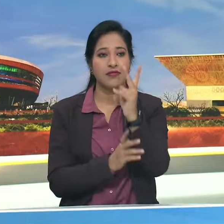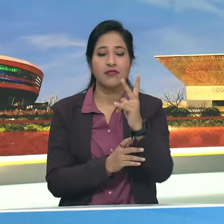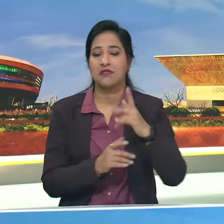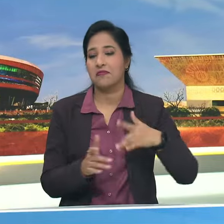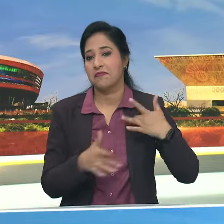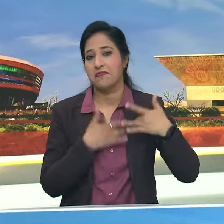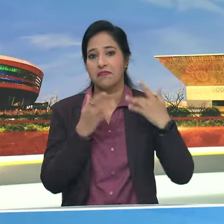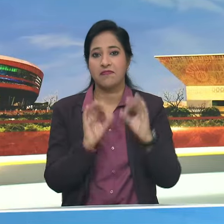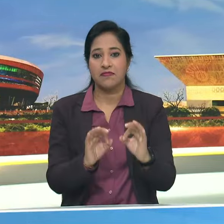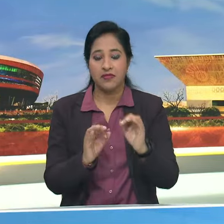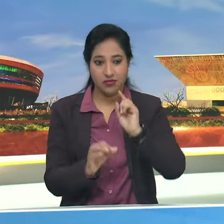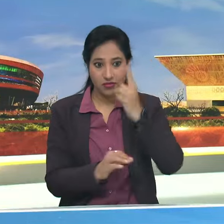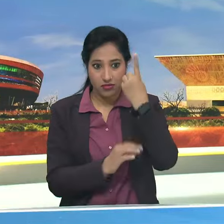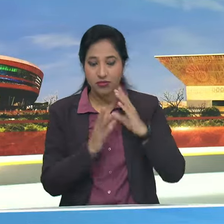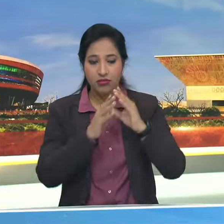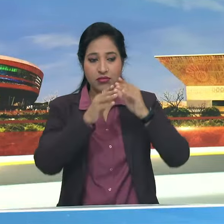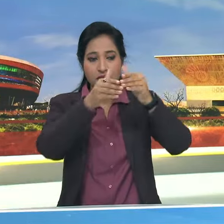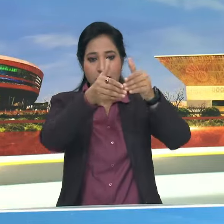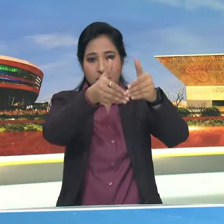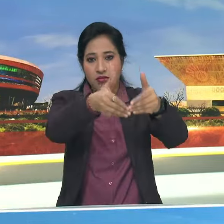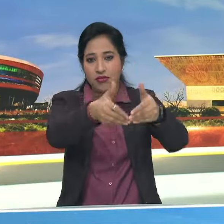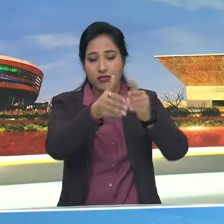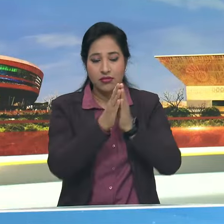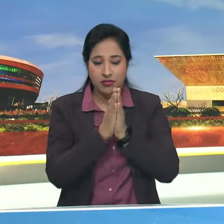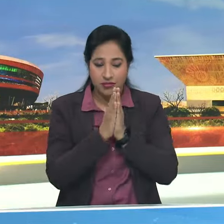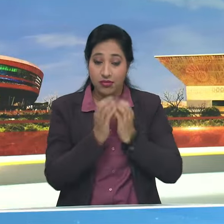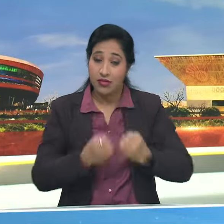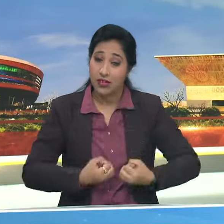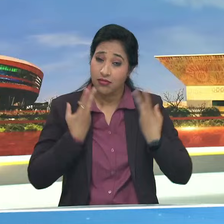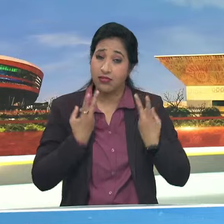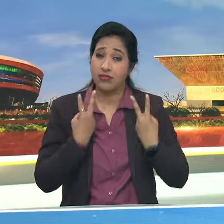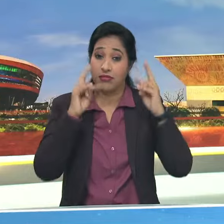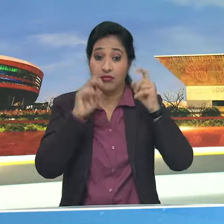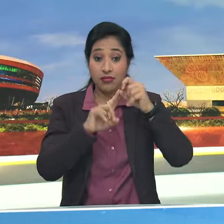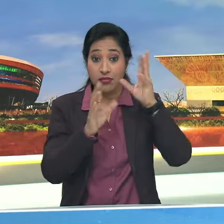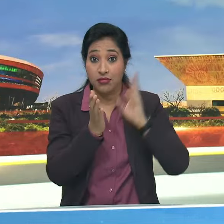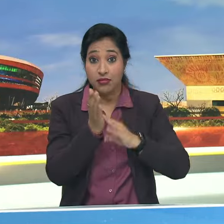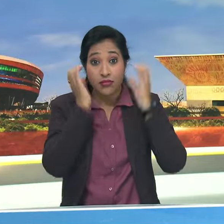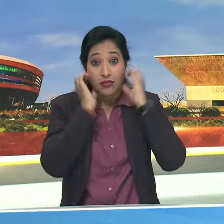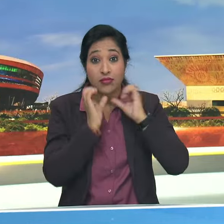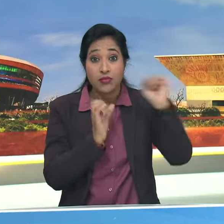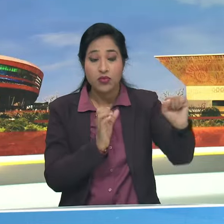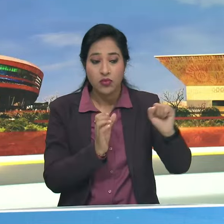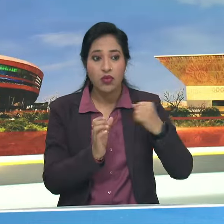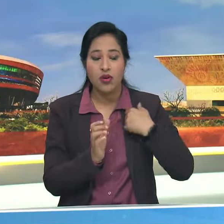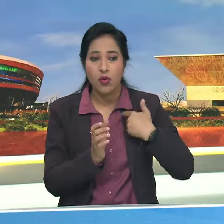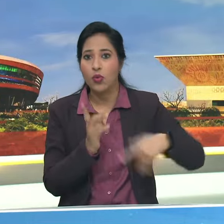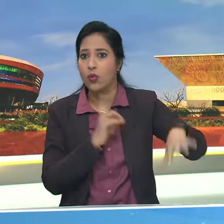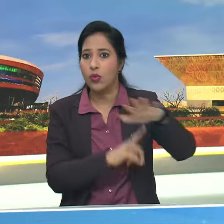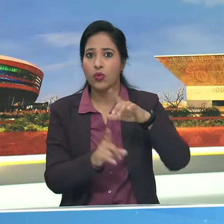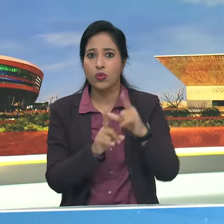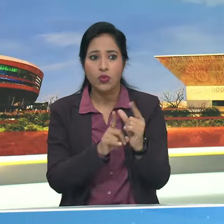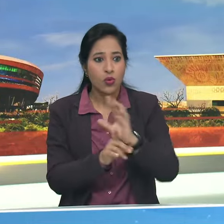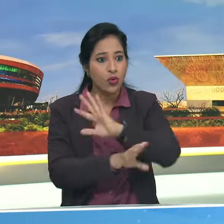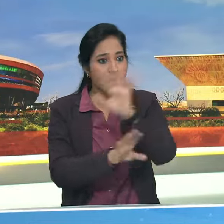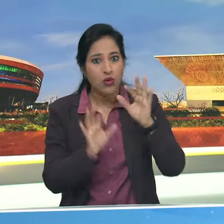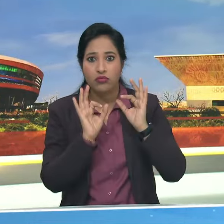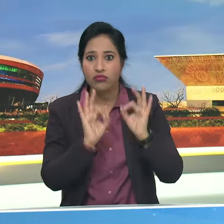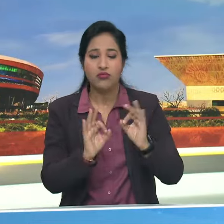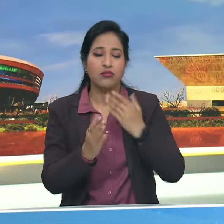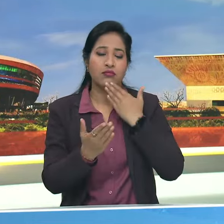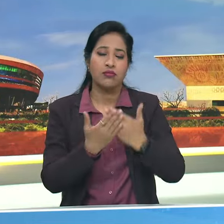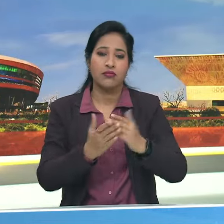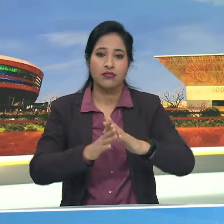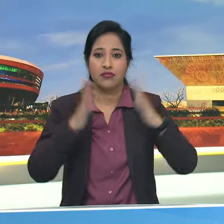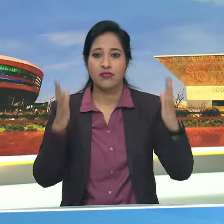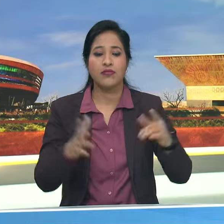में जल डालने के लिए बहुत खुशी हुआ सर। वो प्रधानमंत्री और सारा लोगों हमारा स्वागत करना, और सारा लोगों को बहुत बहुत धन्यवाद।